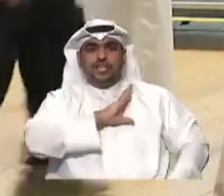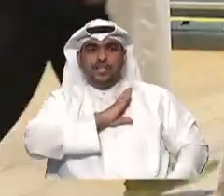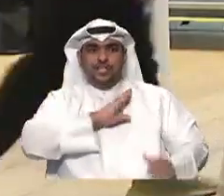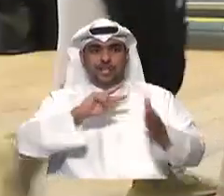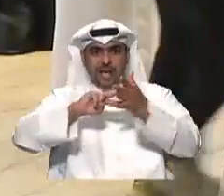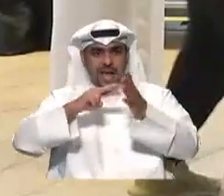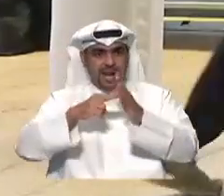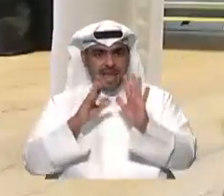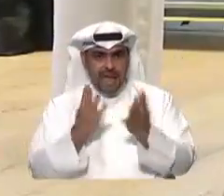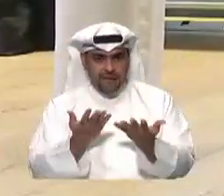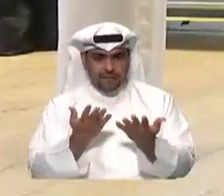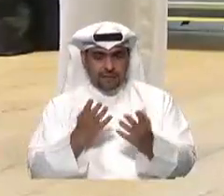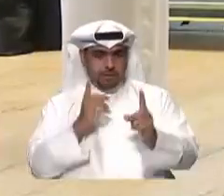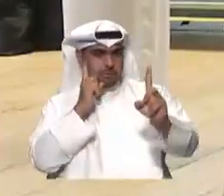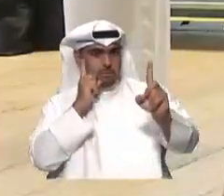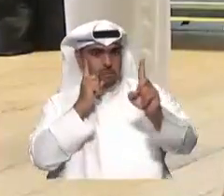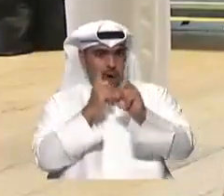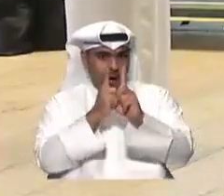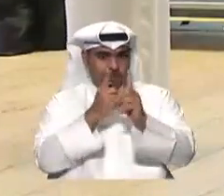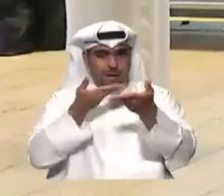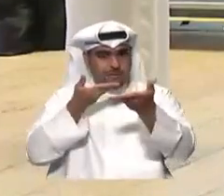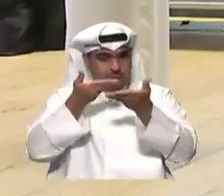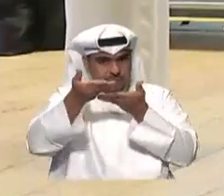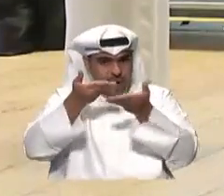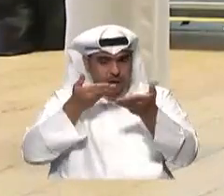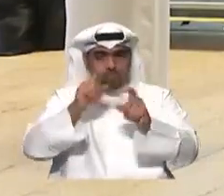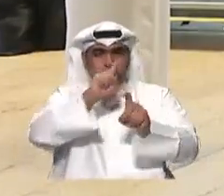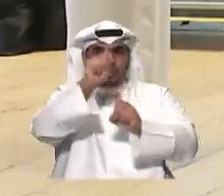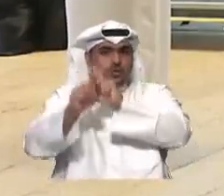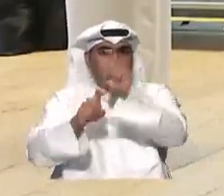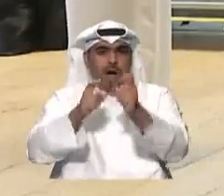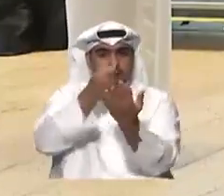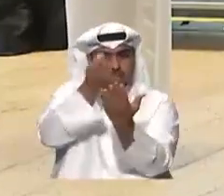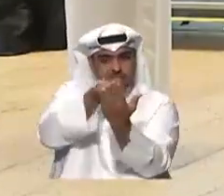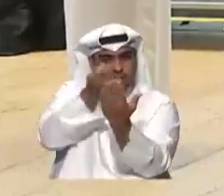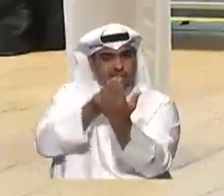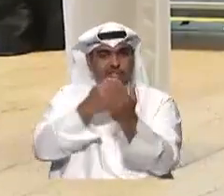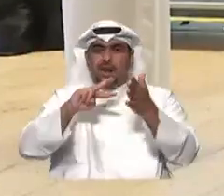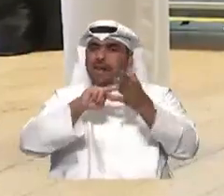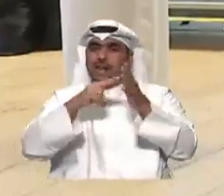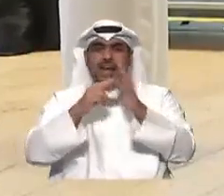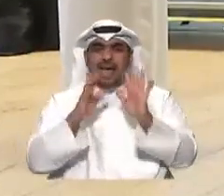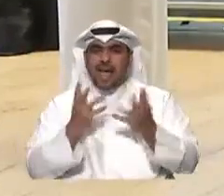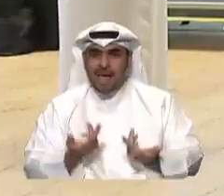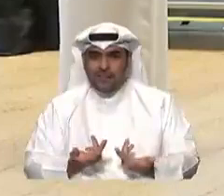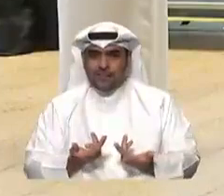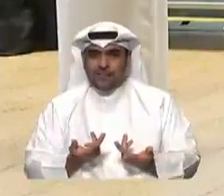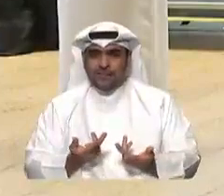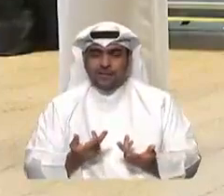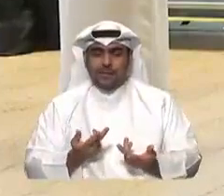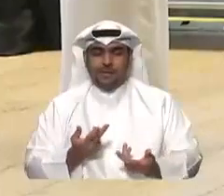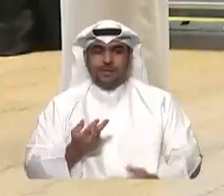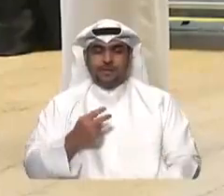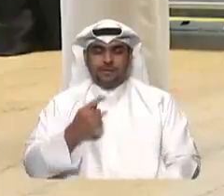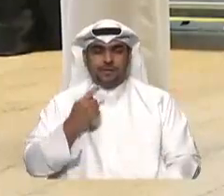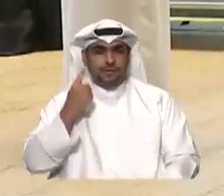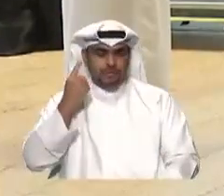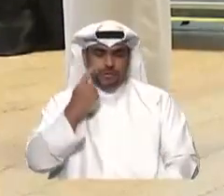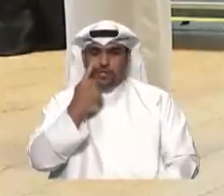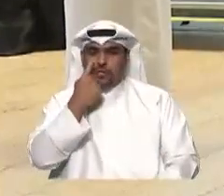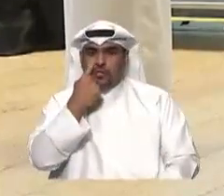تواصلوا بشكل مباشر، تعرفوا على آلية التسجيل والالتحاق، تعرفوا عن قرب على مختلف